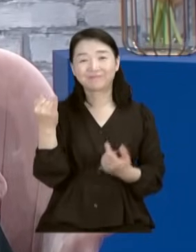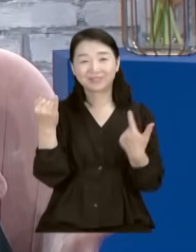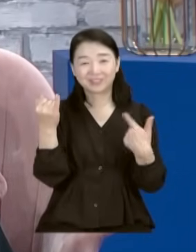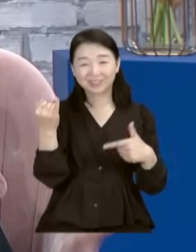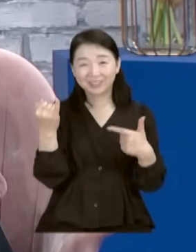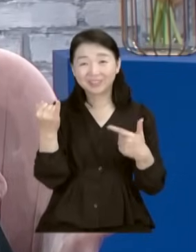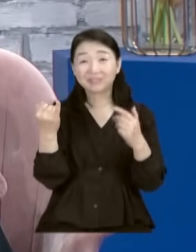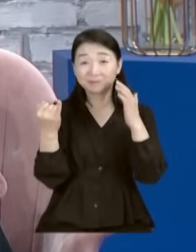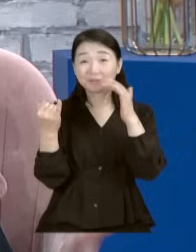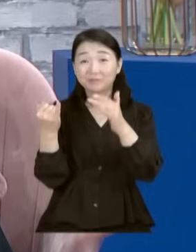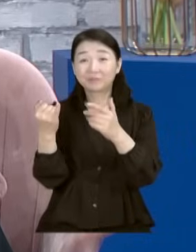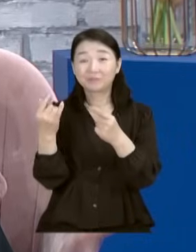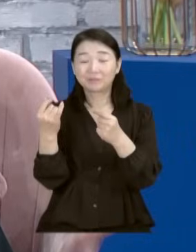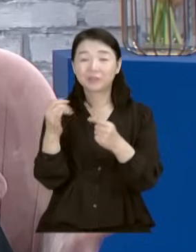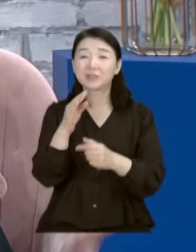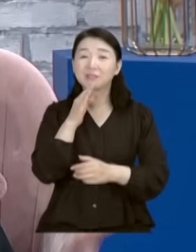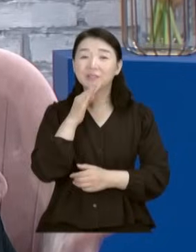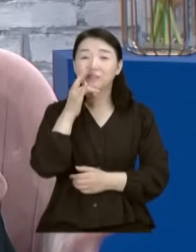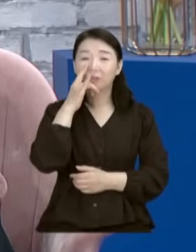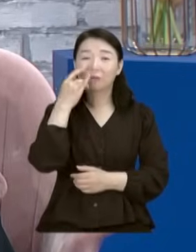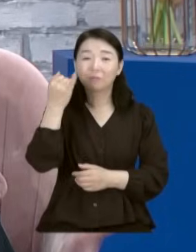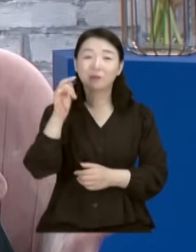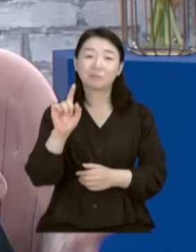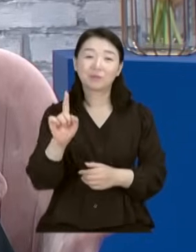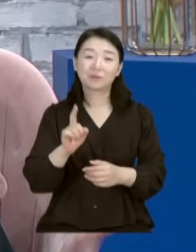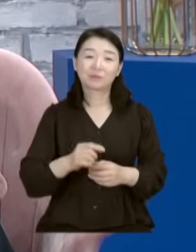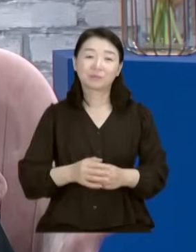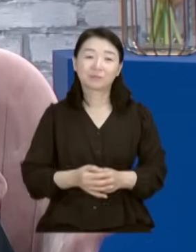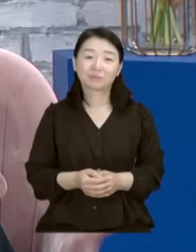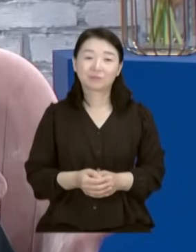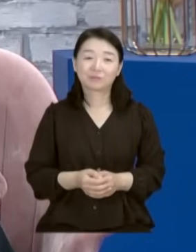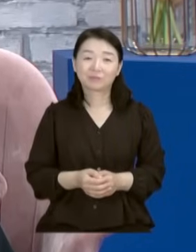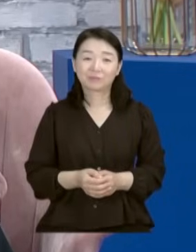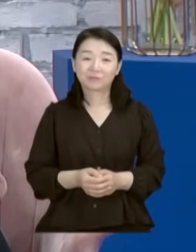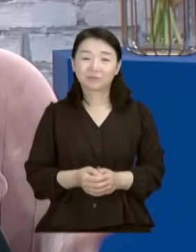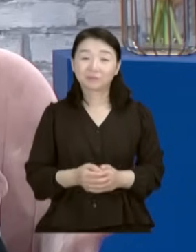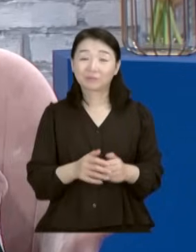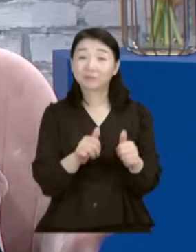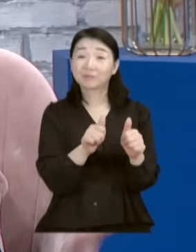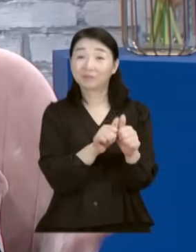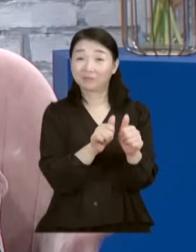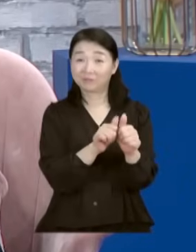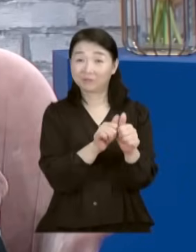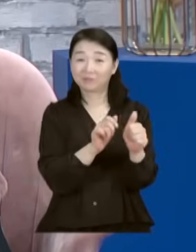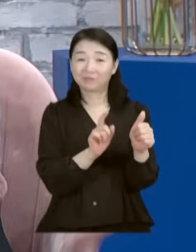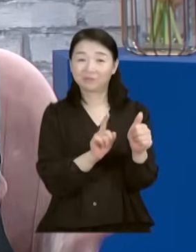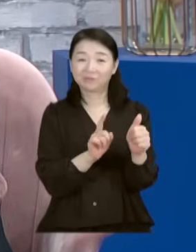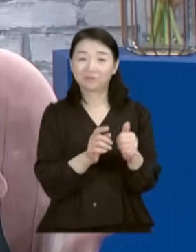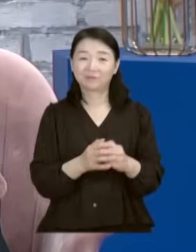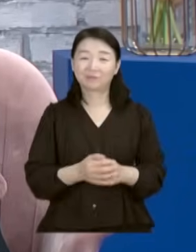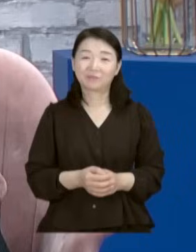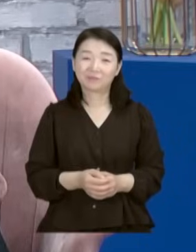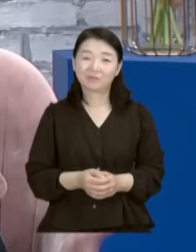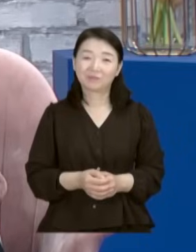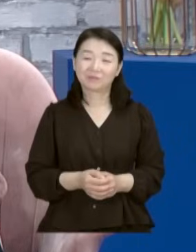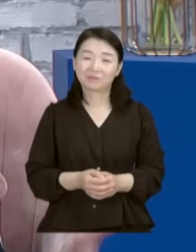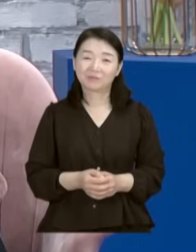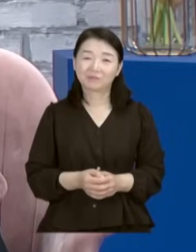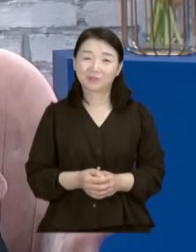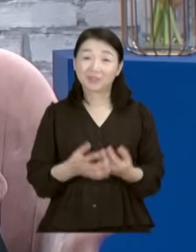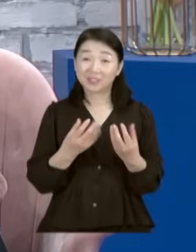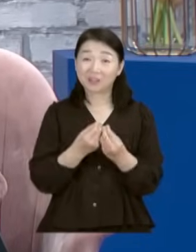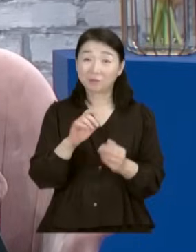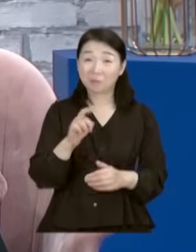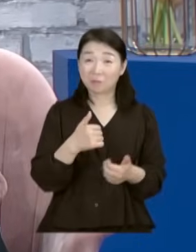그렇지 친정 엄마가 우리 남자들 있잖아요 100번 죽었다가